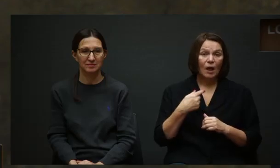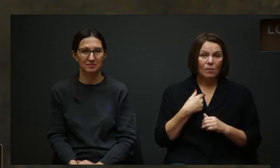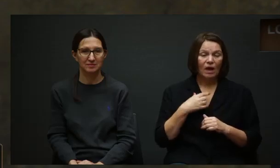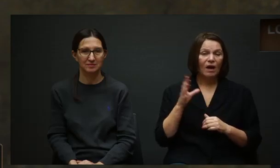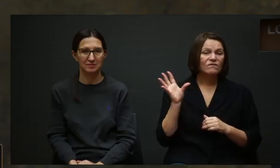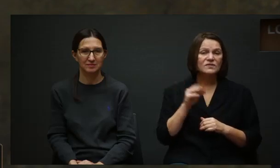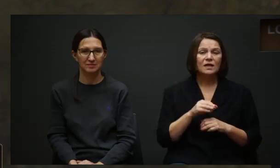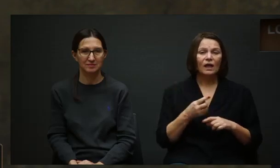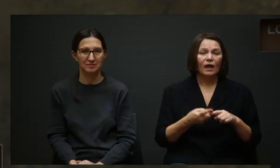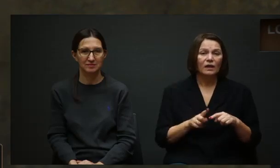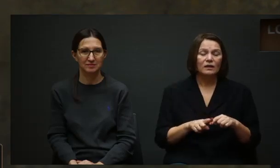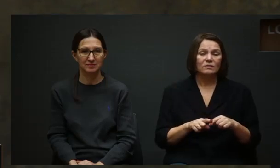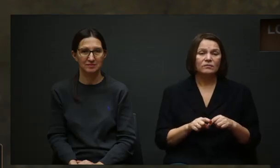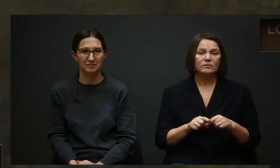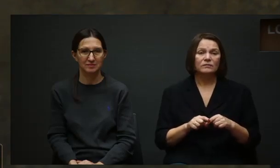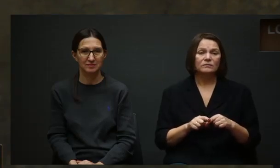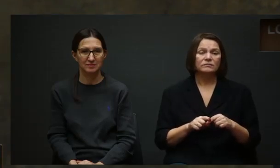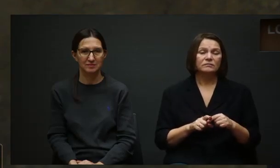эти